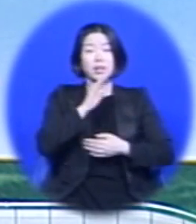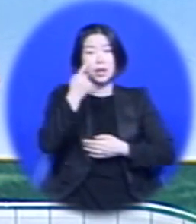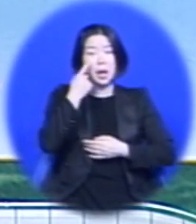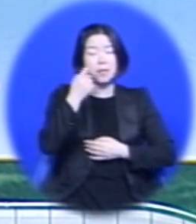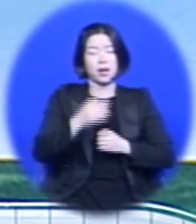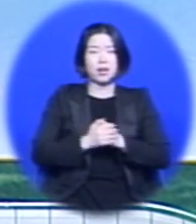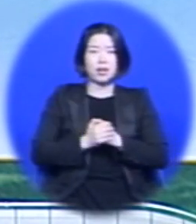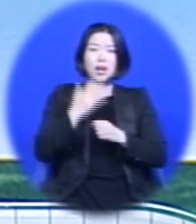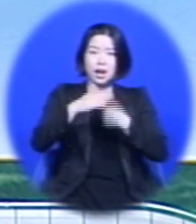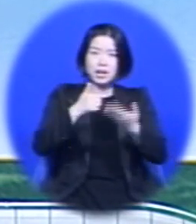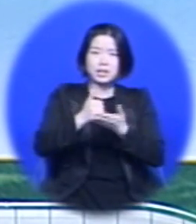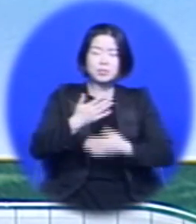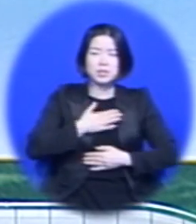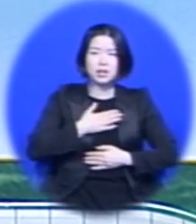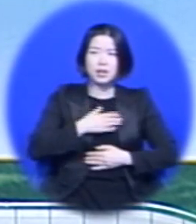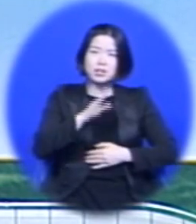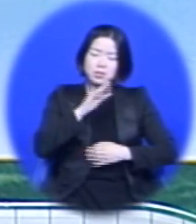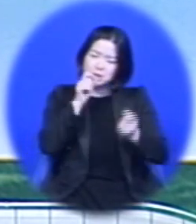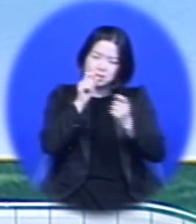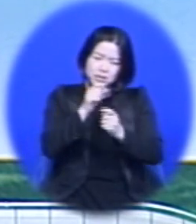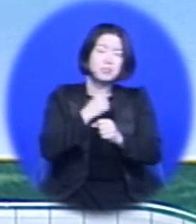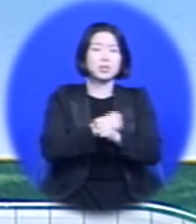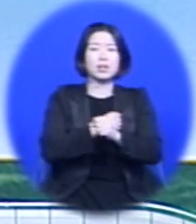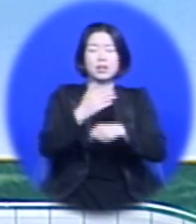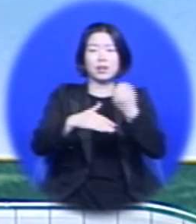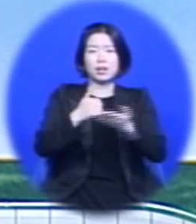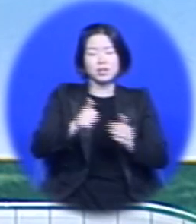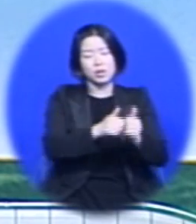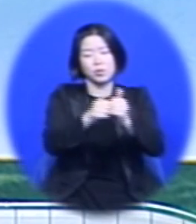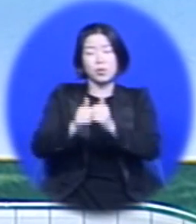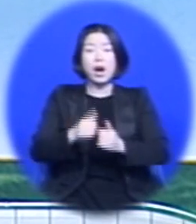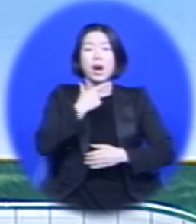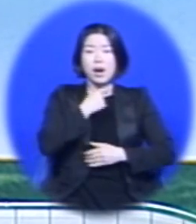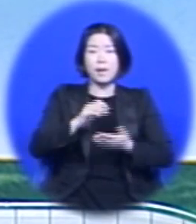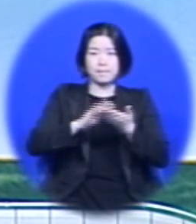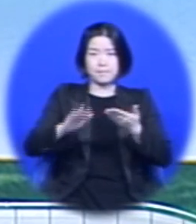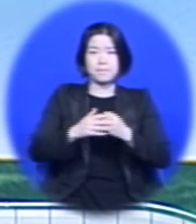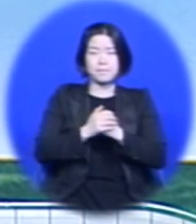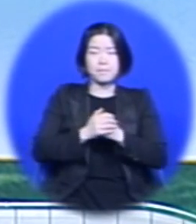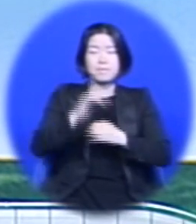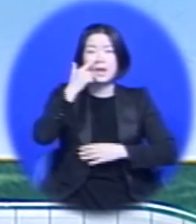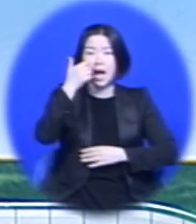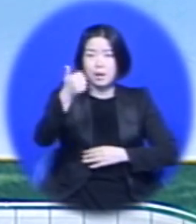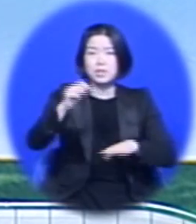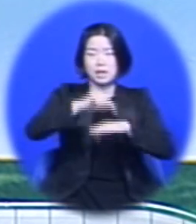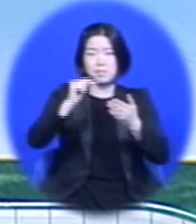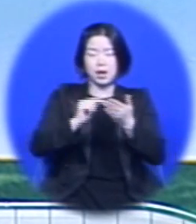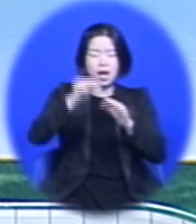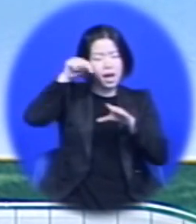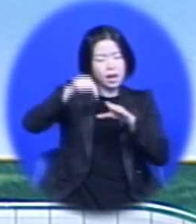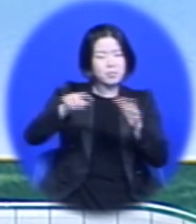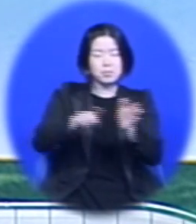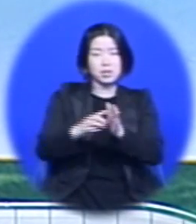하나님, 제가 정말 친밀하게 하나님과 동행하고 싶습니다. 아버지라는 마음의 깊은 믿음을